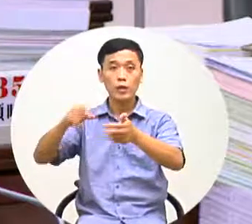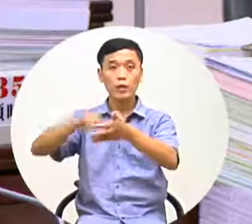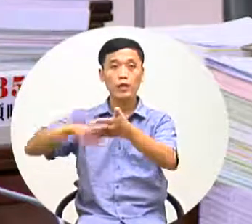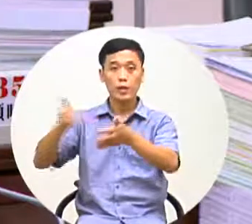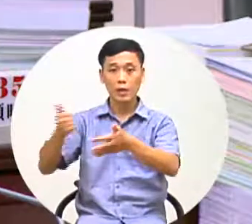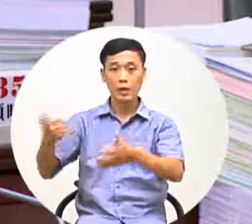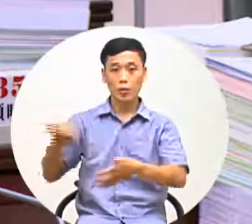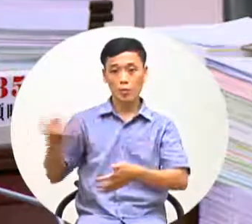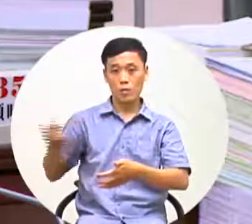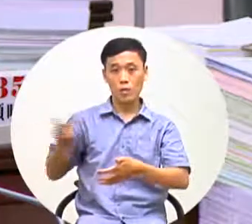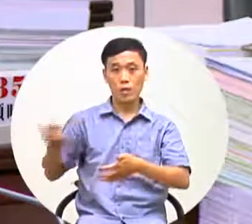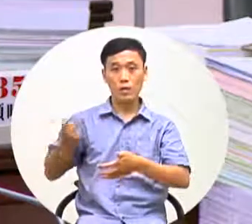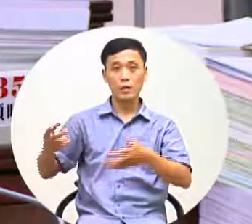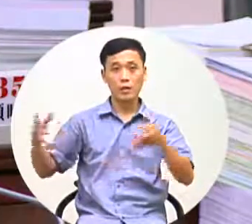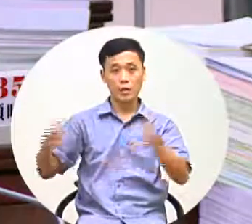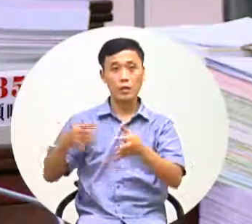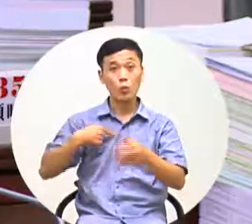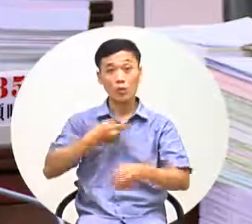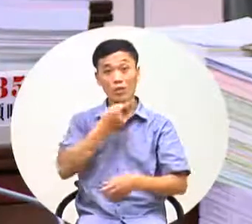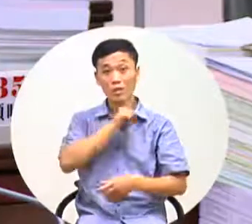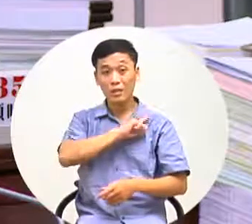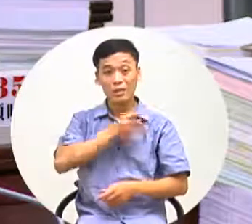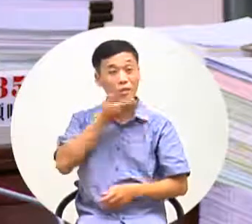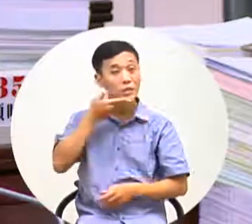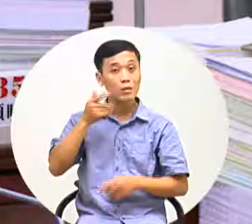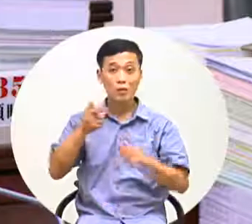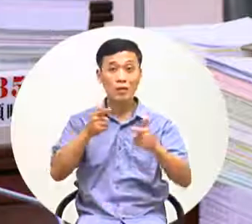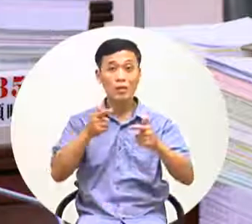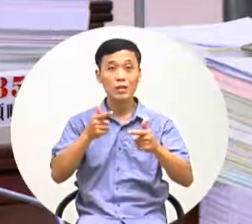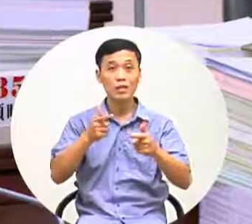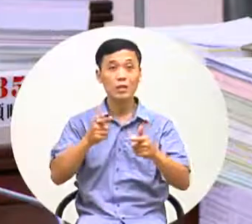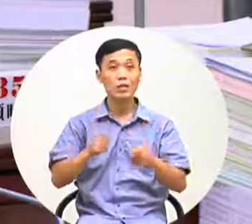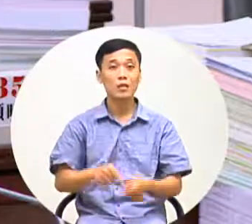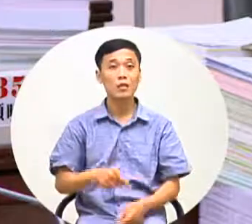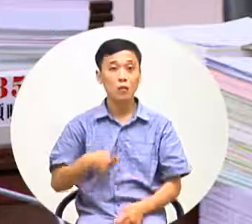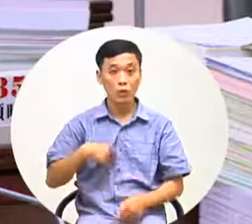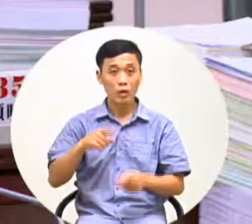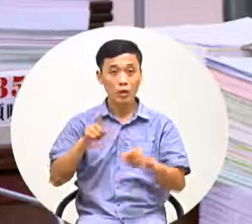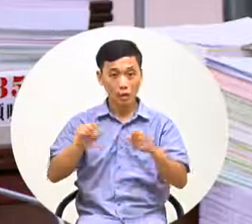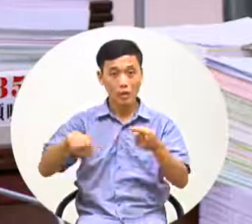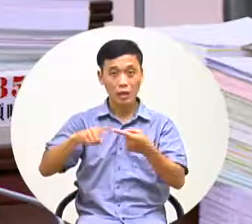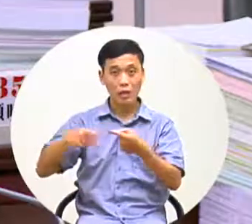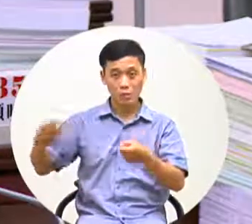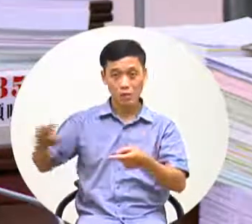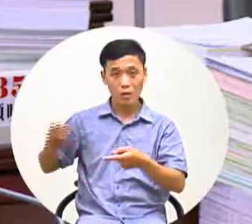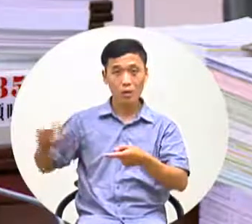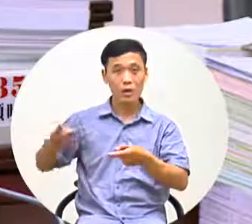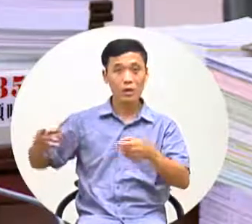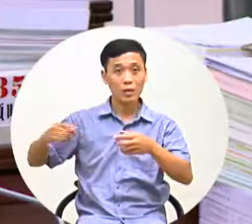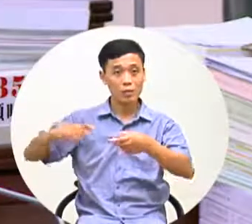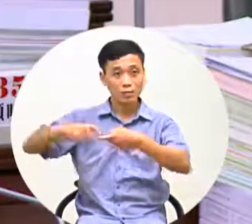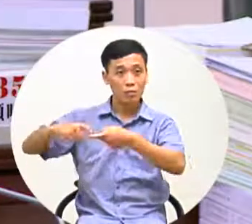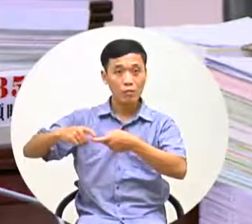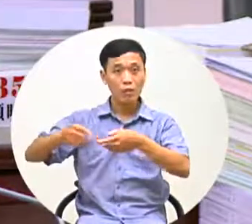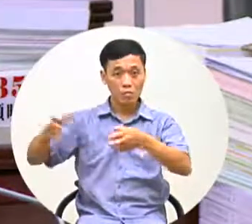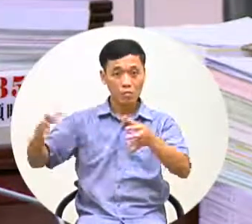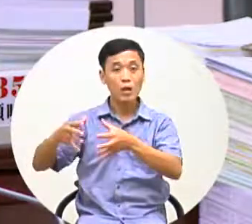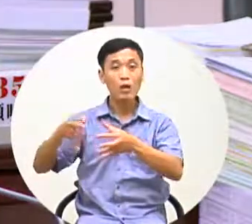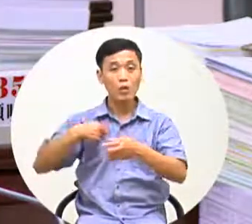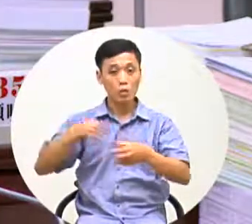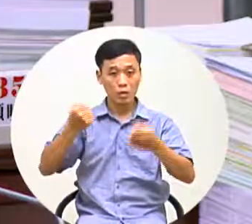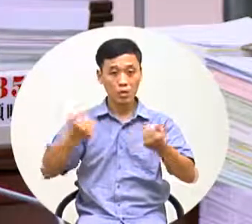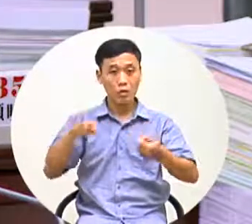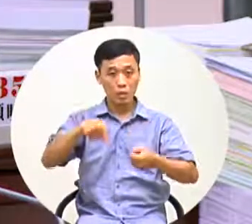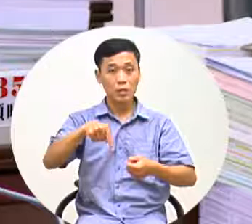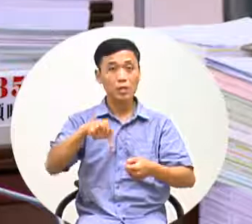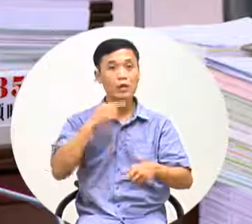事。我跟你讲，服务们才主事，要爱就那作为者。我刚刚已经跟他讲好了，所以我在议事厅可以这样讲哦。我相信等一下他也